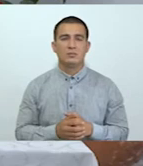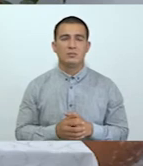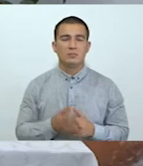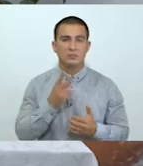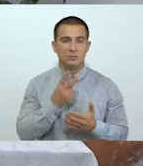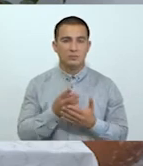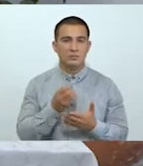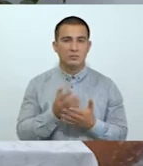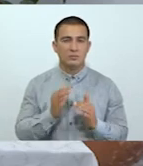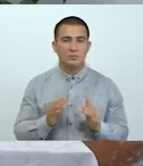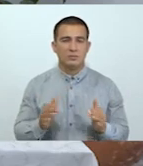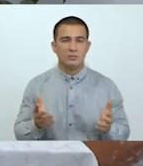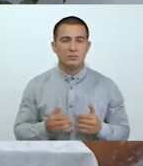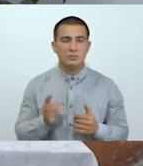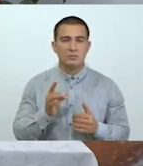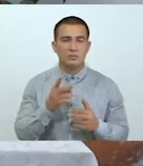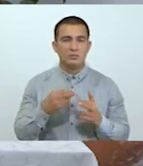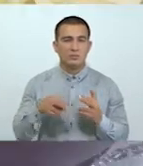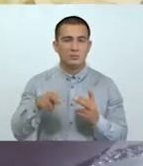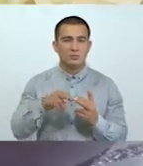Mana aziz o'quvchilar, bir xil qalinlikda